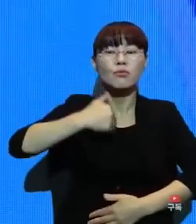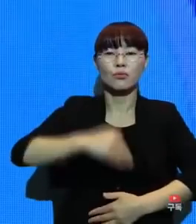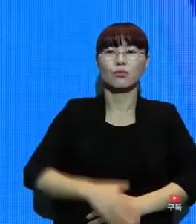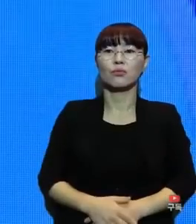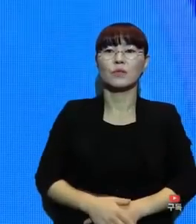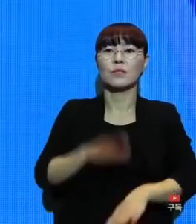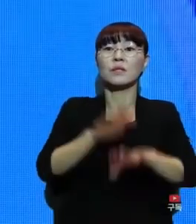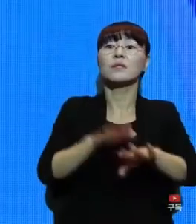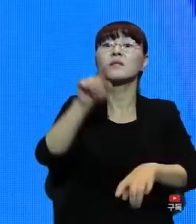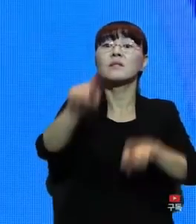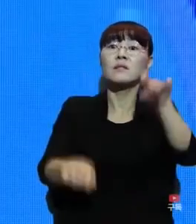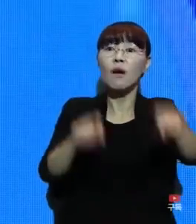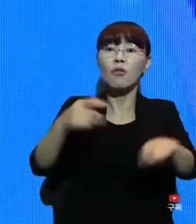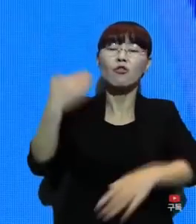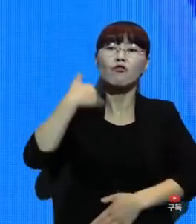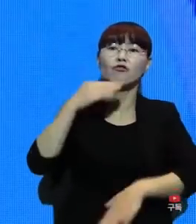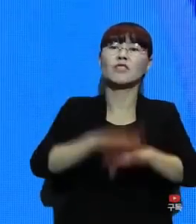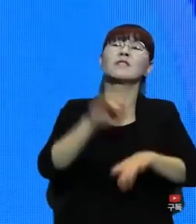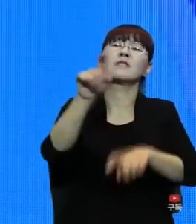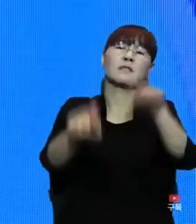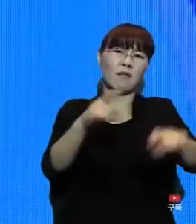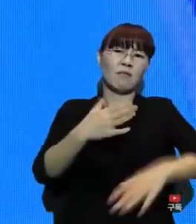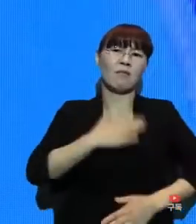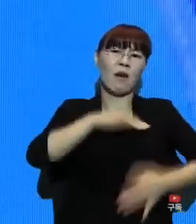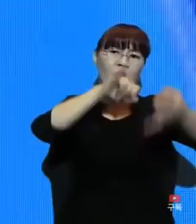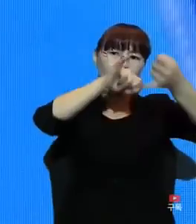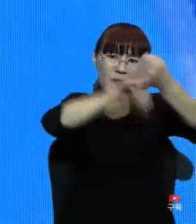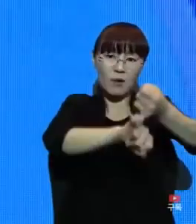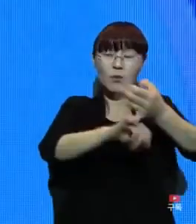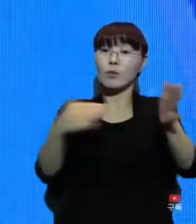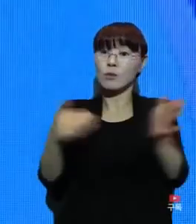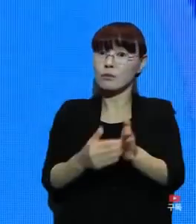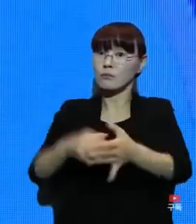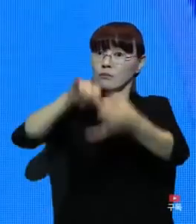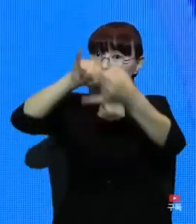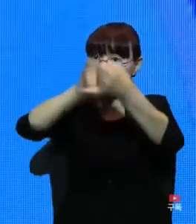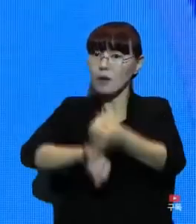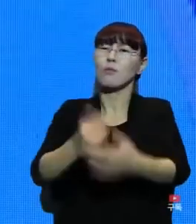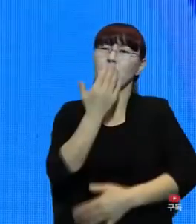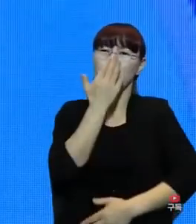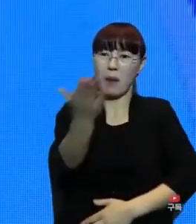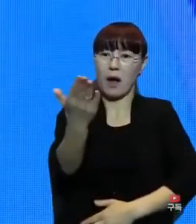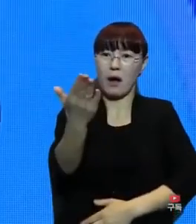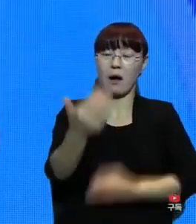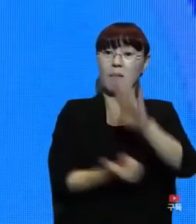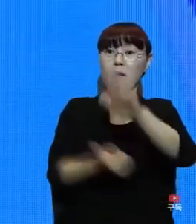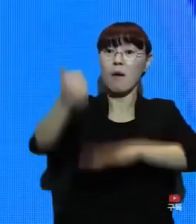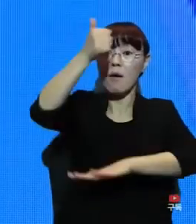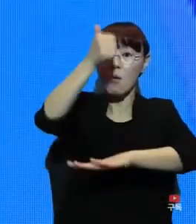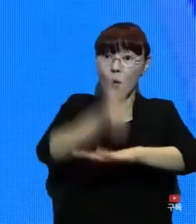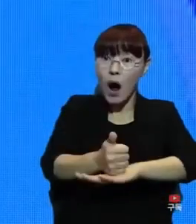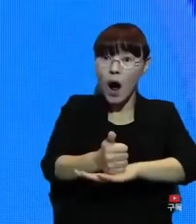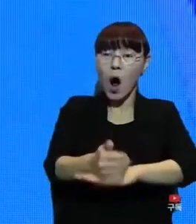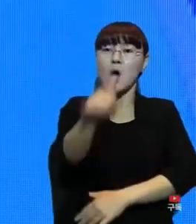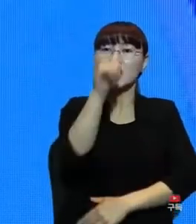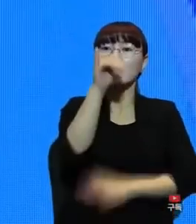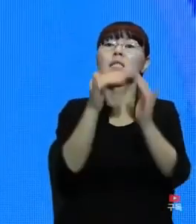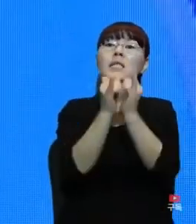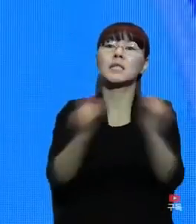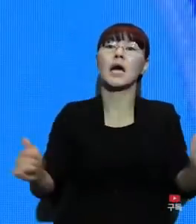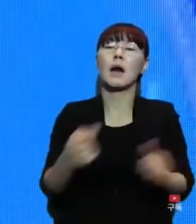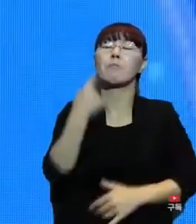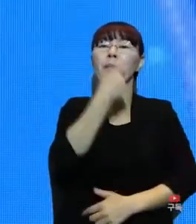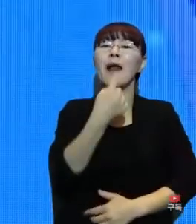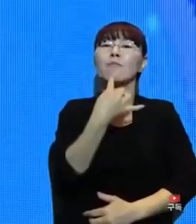실천했던 사람이 실천하고 약속을 지켰던 사람이 약속을 지키는 것입니다 성과를 만들어 냈던 사람만이 빈말이